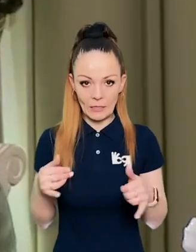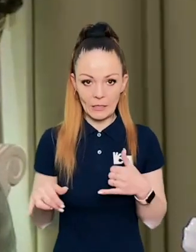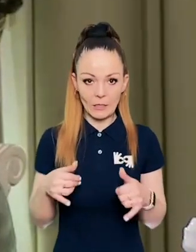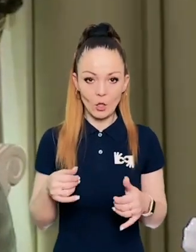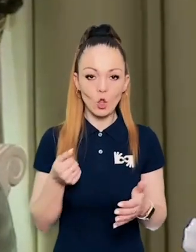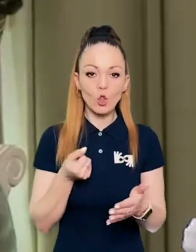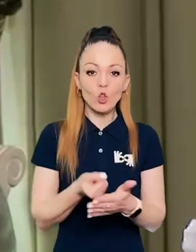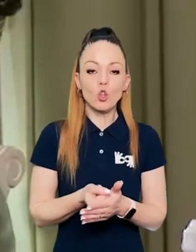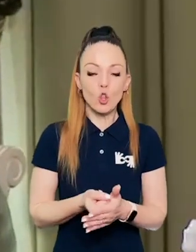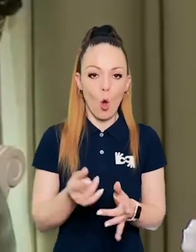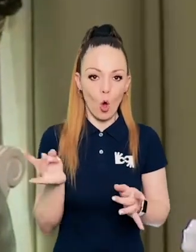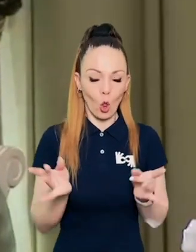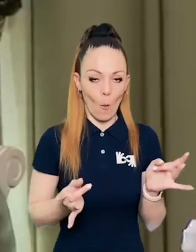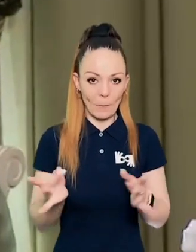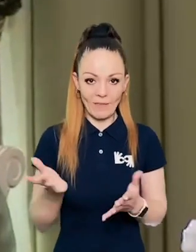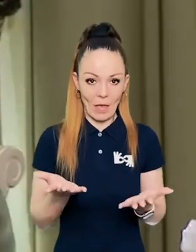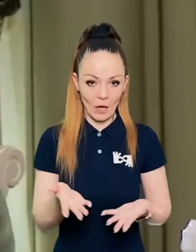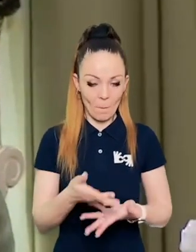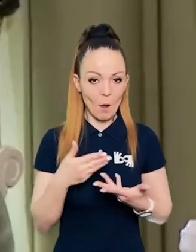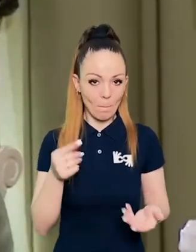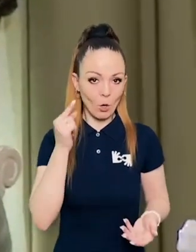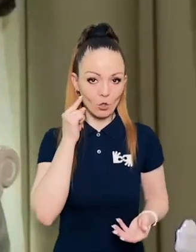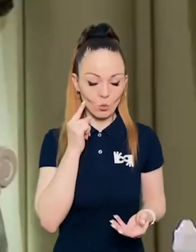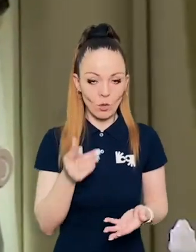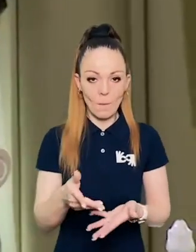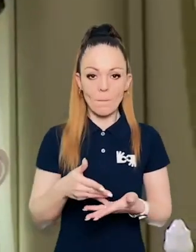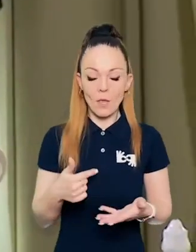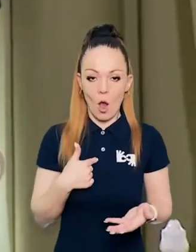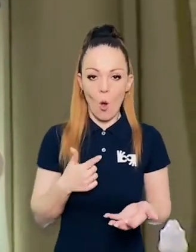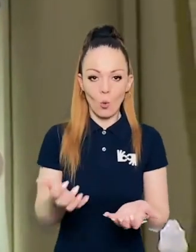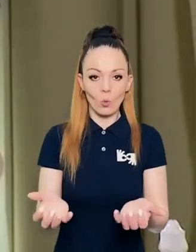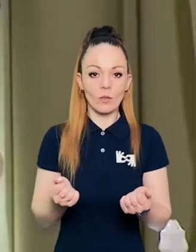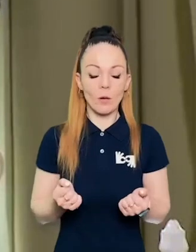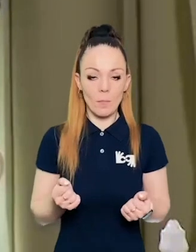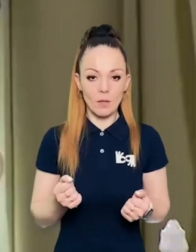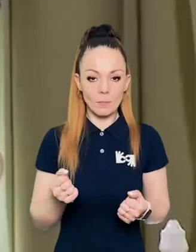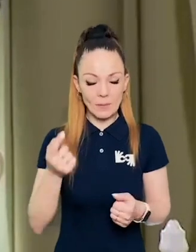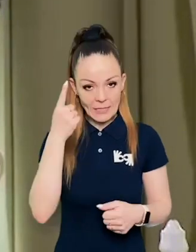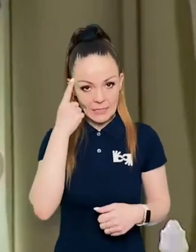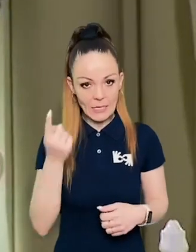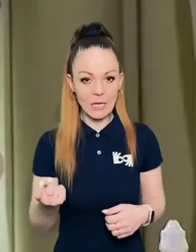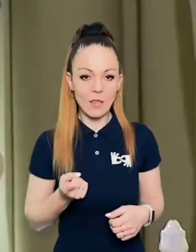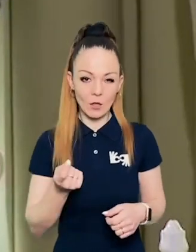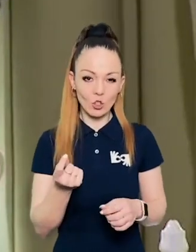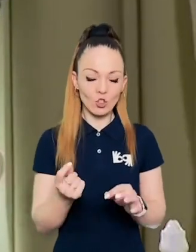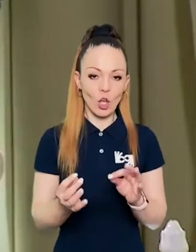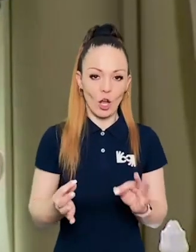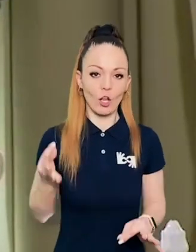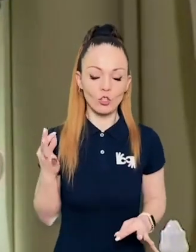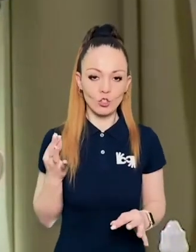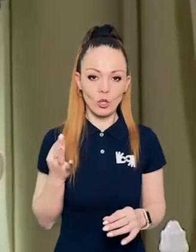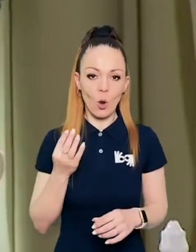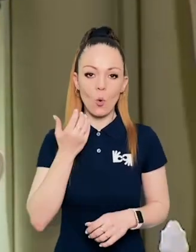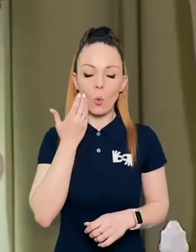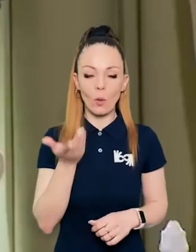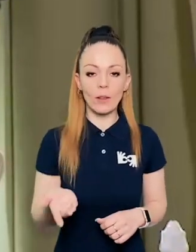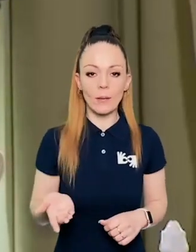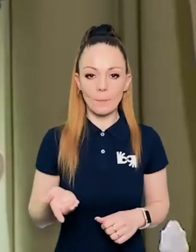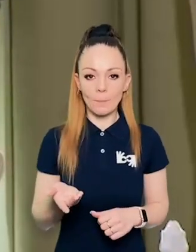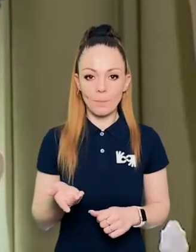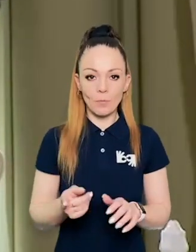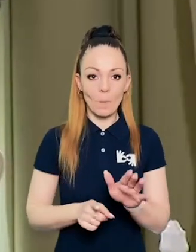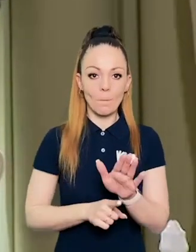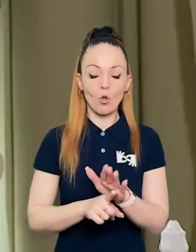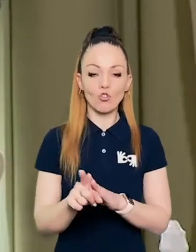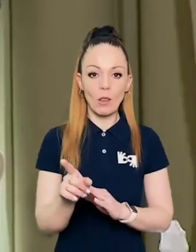отримав дзвінки до хлопків, які ми почули. Я отримав сигнал трішки